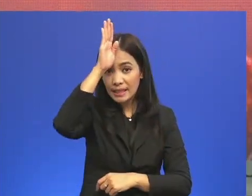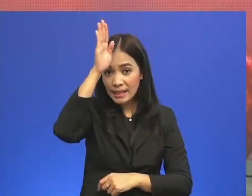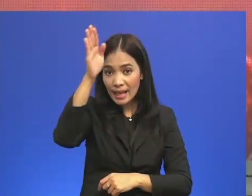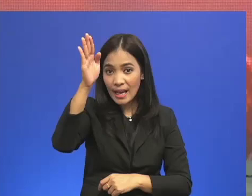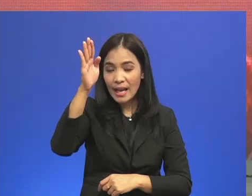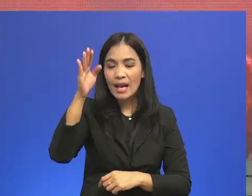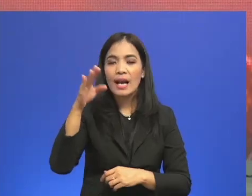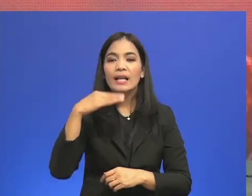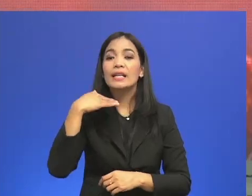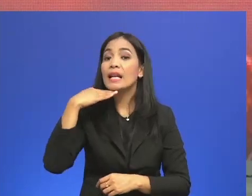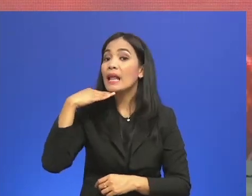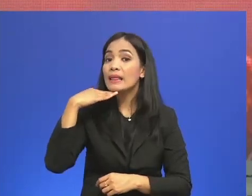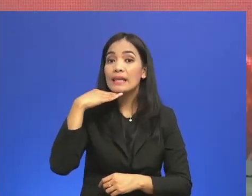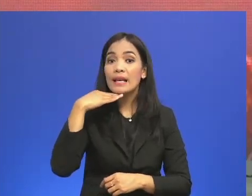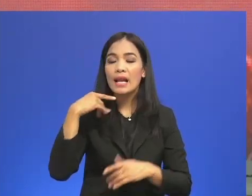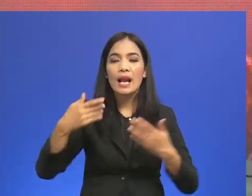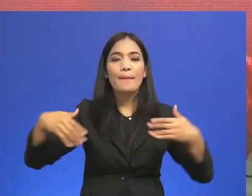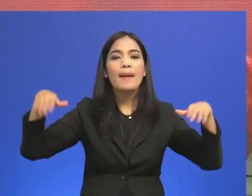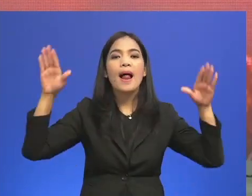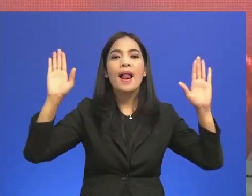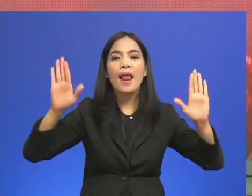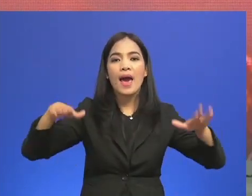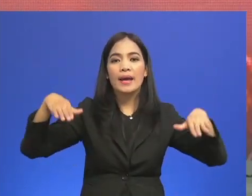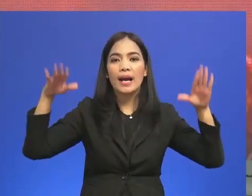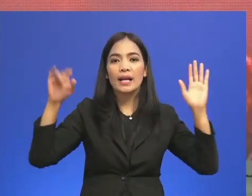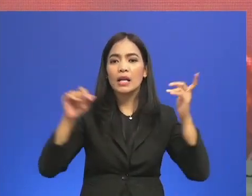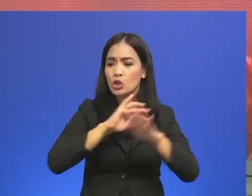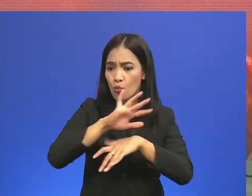dinantikan oleh para malaikat dan penghuni surga.